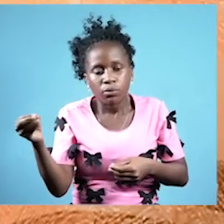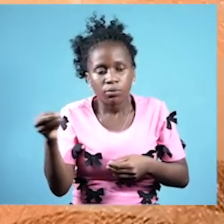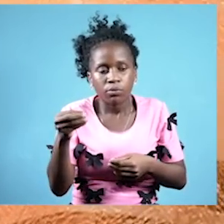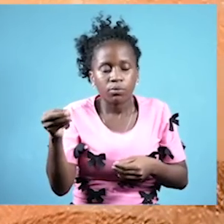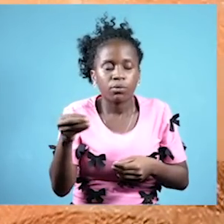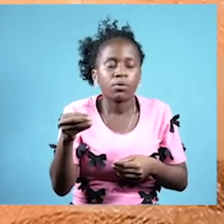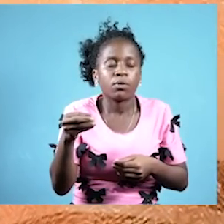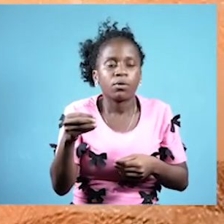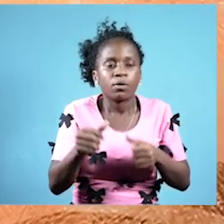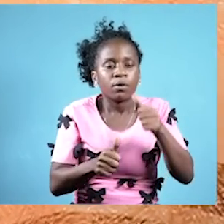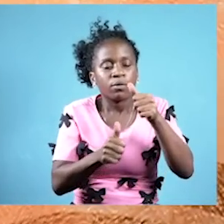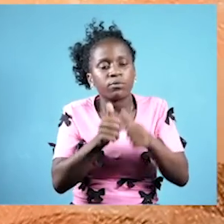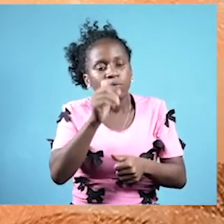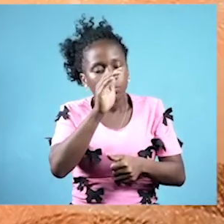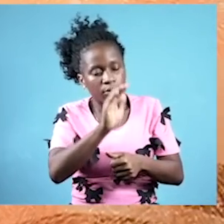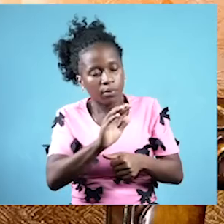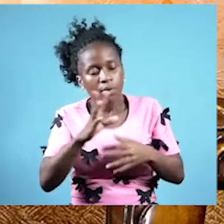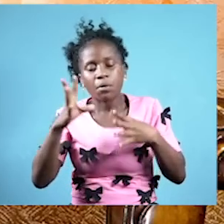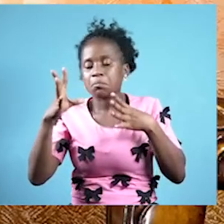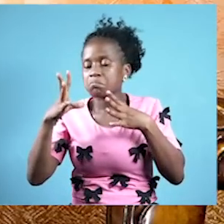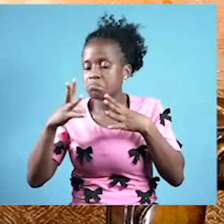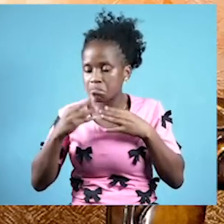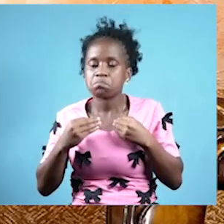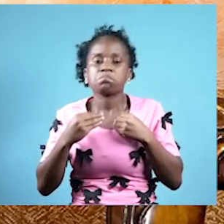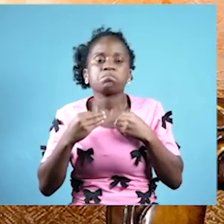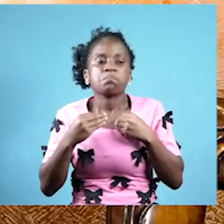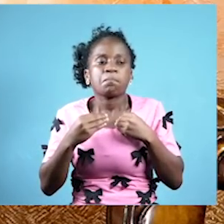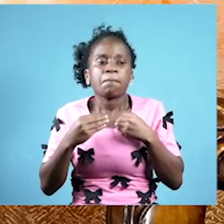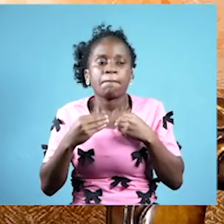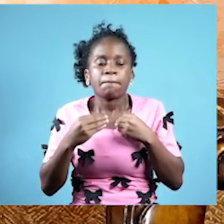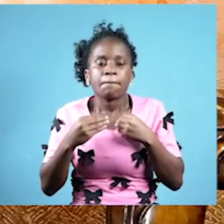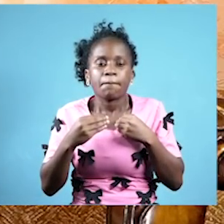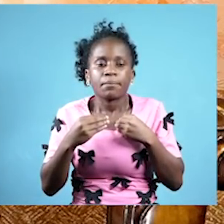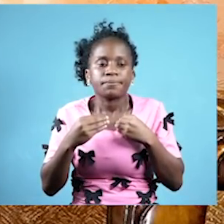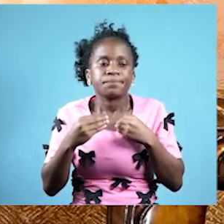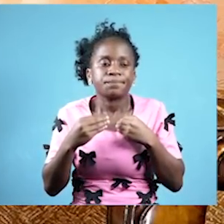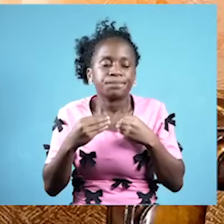Mwisho, baada ya kushawishiwa na viongozi wake, ikabidi akubali.